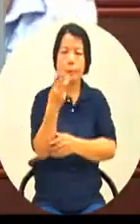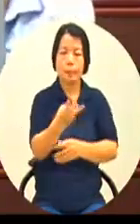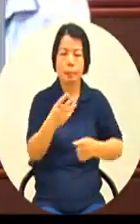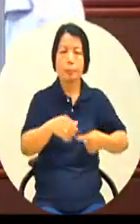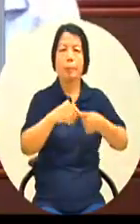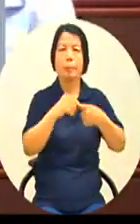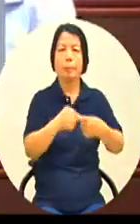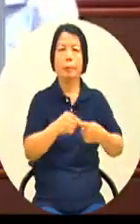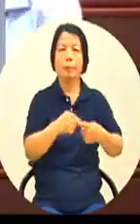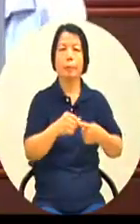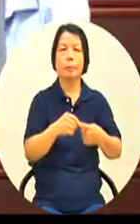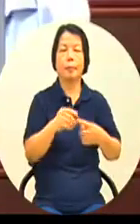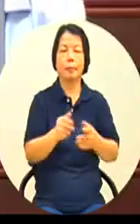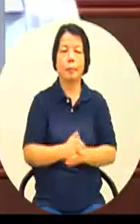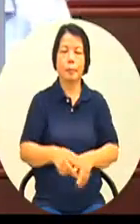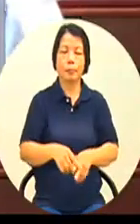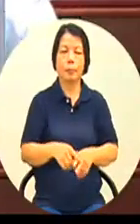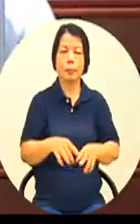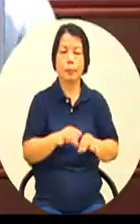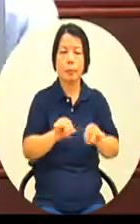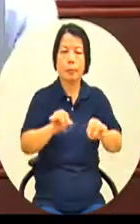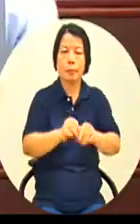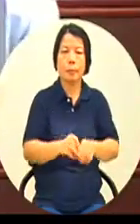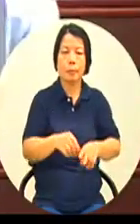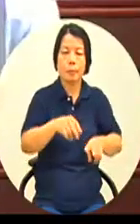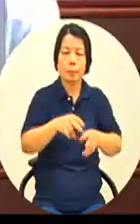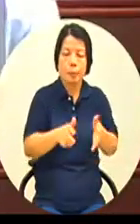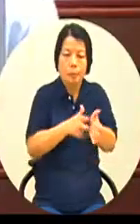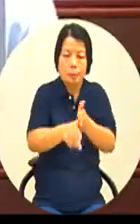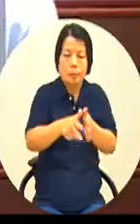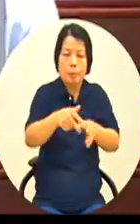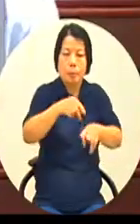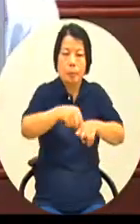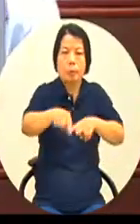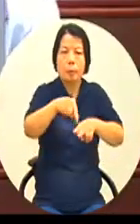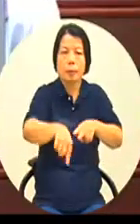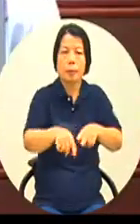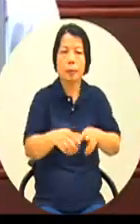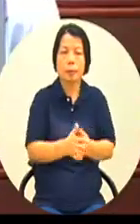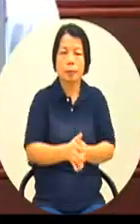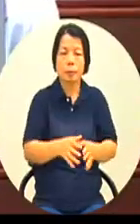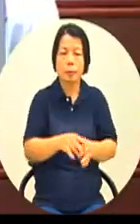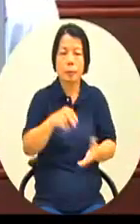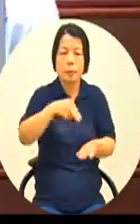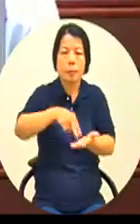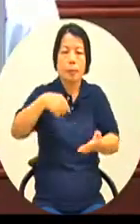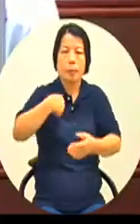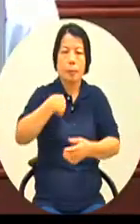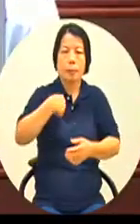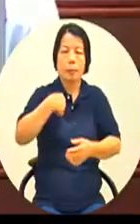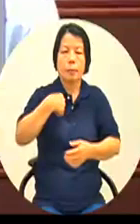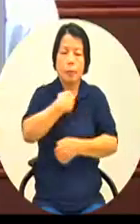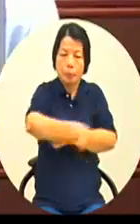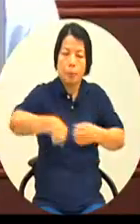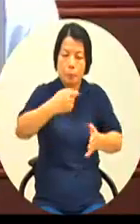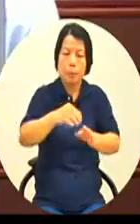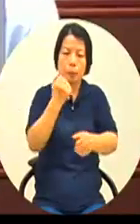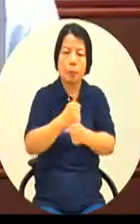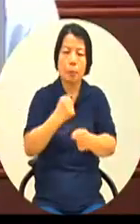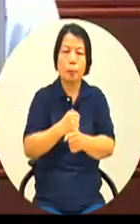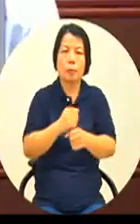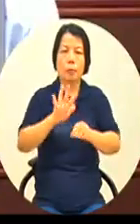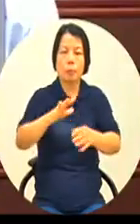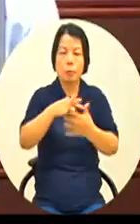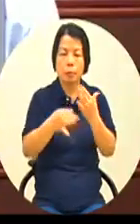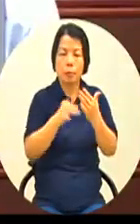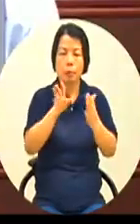关铁路在都会区里面哈，进行立体化的这一个做法哈，是有利